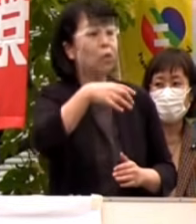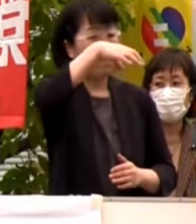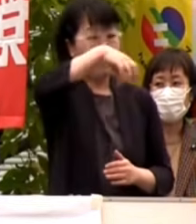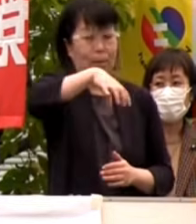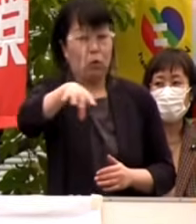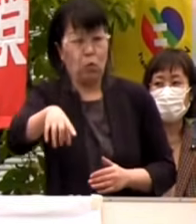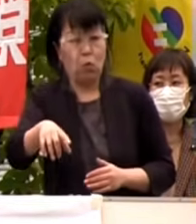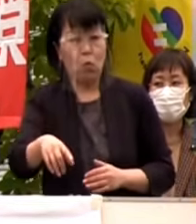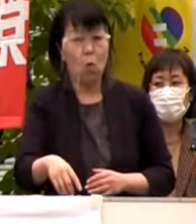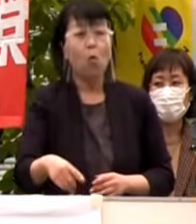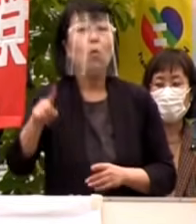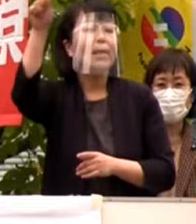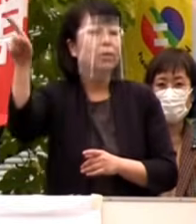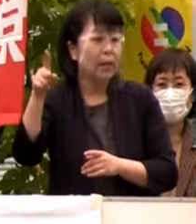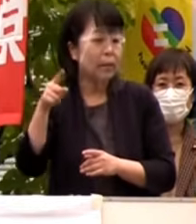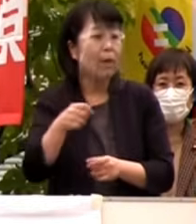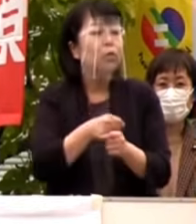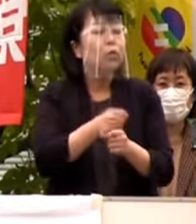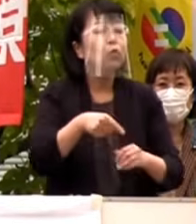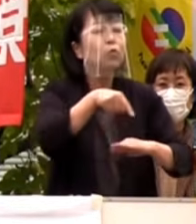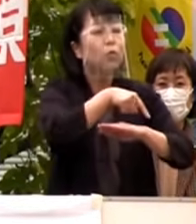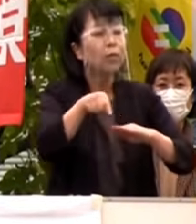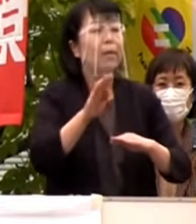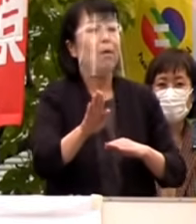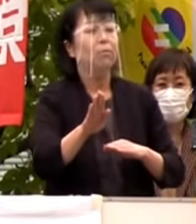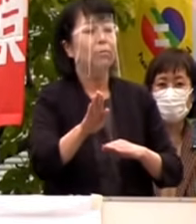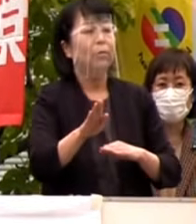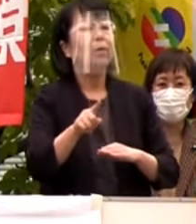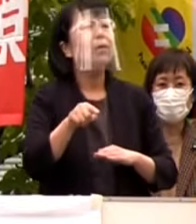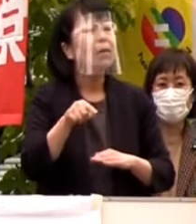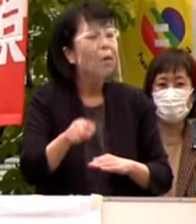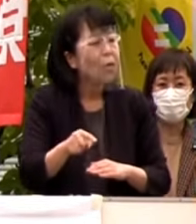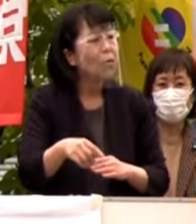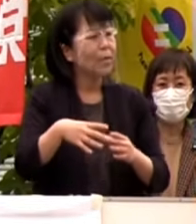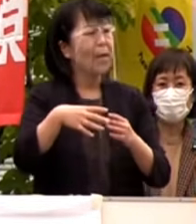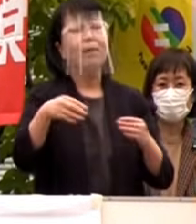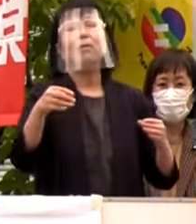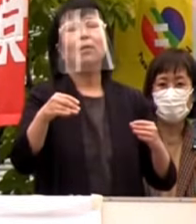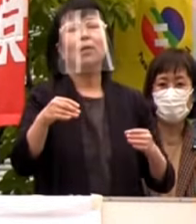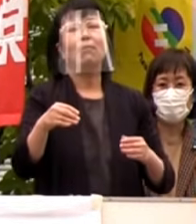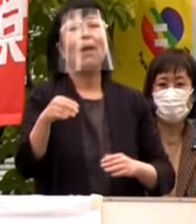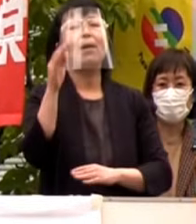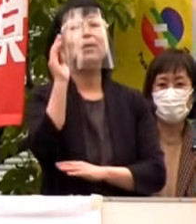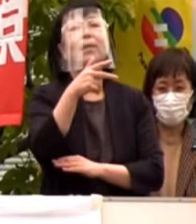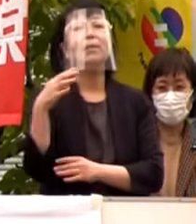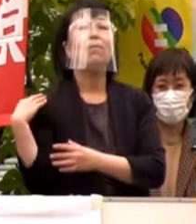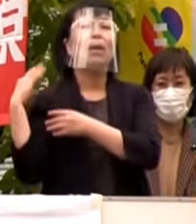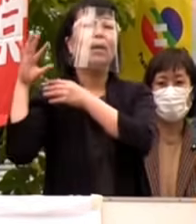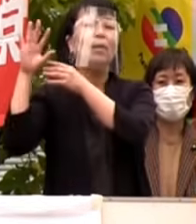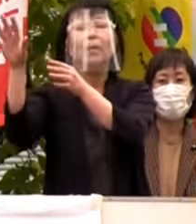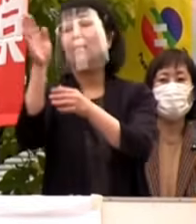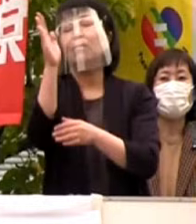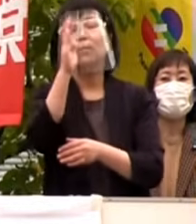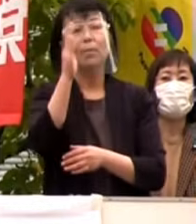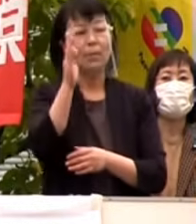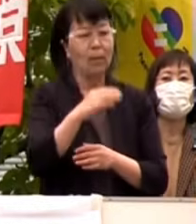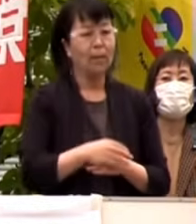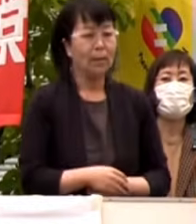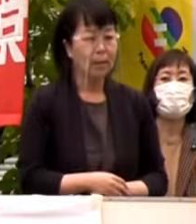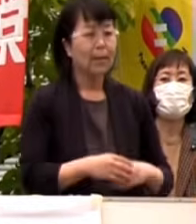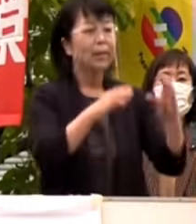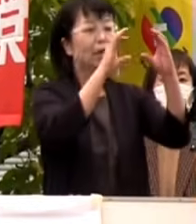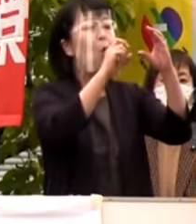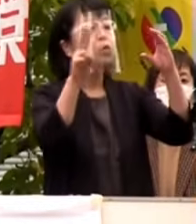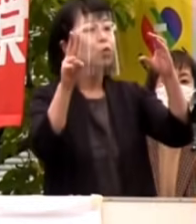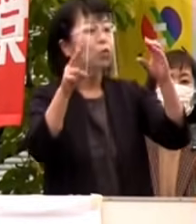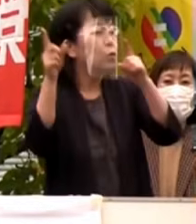を作ろうと言っている。こんな勢力には皆さん、もう政権任せられない。CO2 削減、大